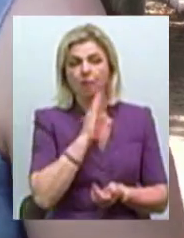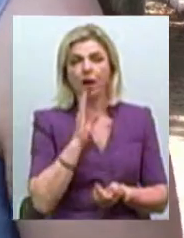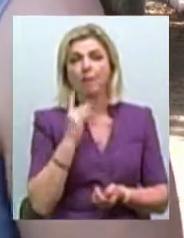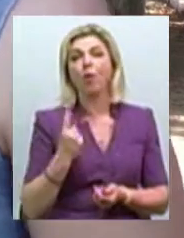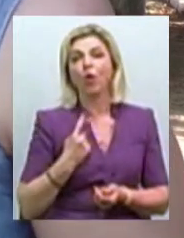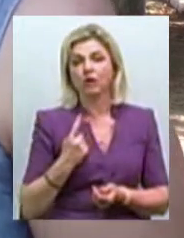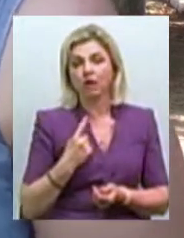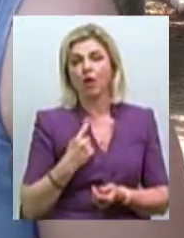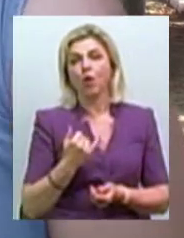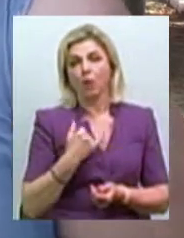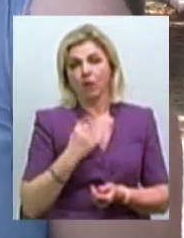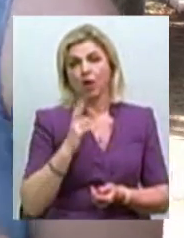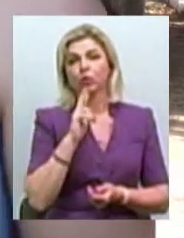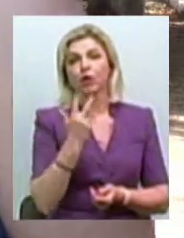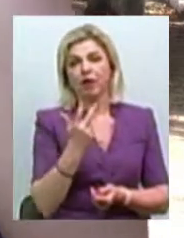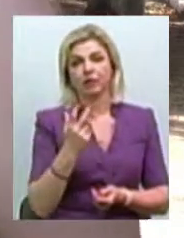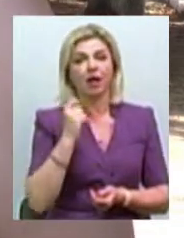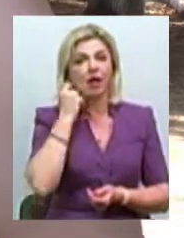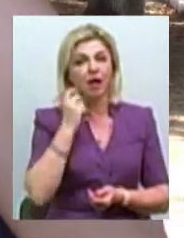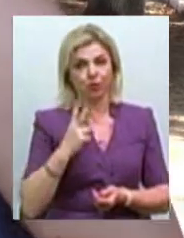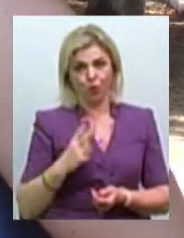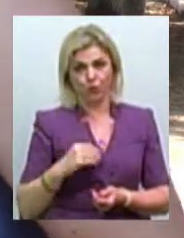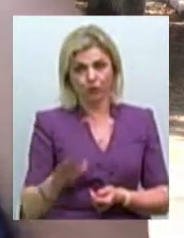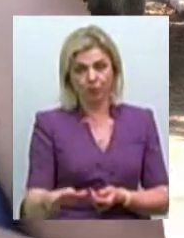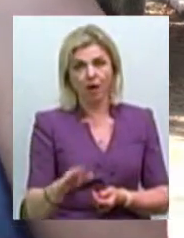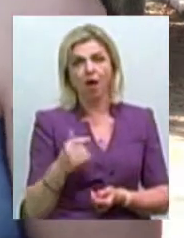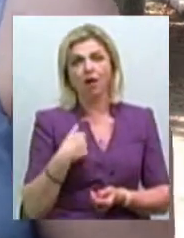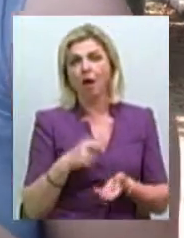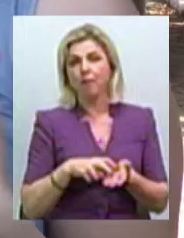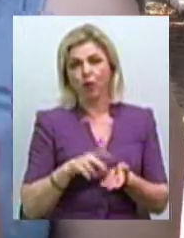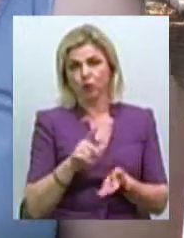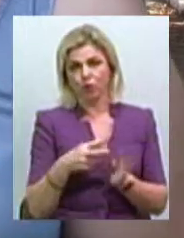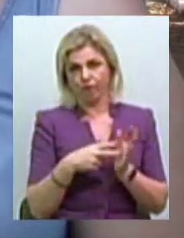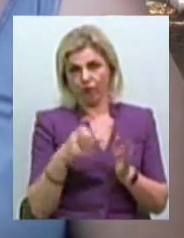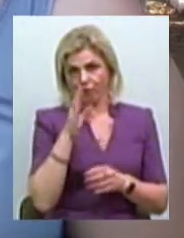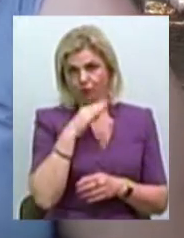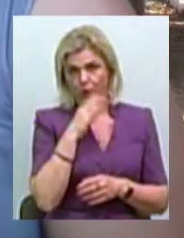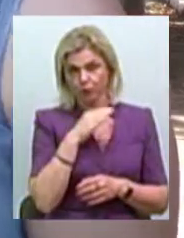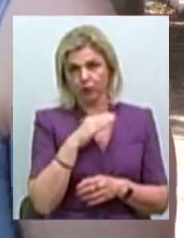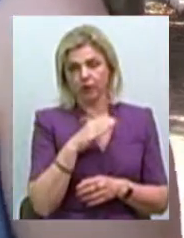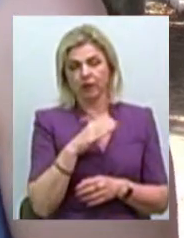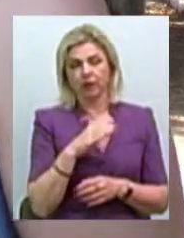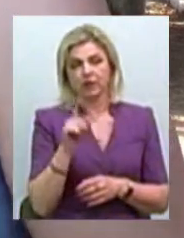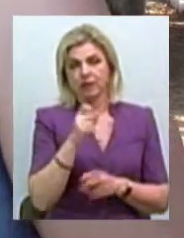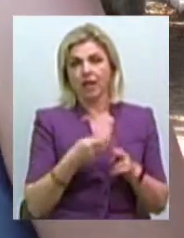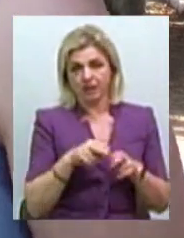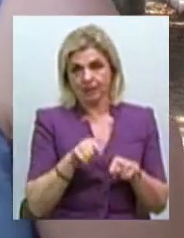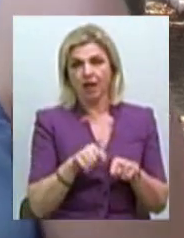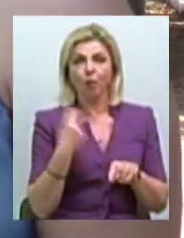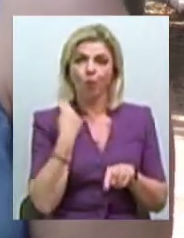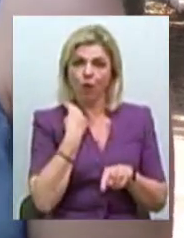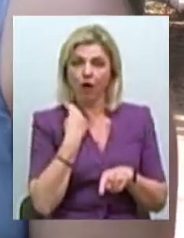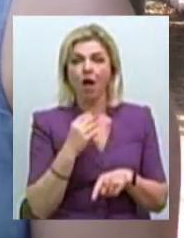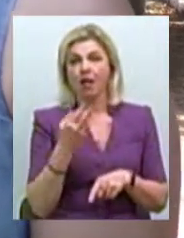в мене є донька 3 роки. Я дуже боюся, що відключать воду за цей борг. А